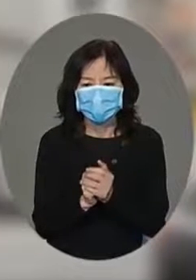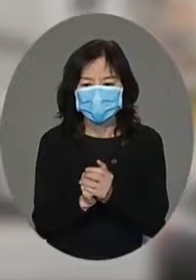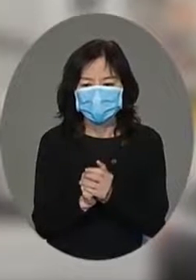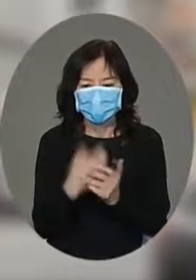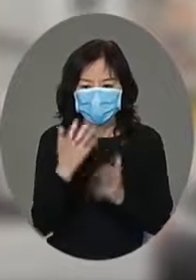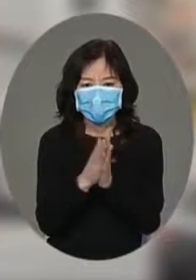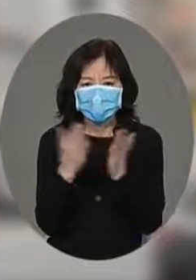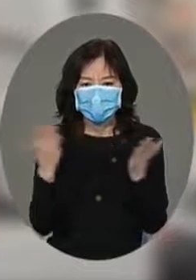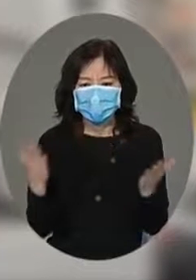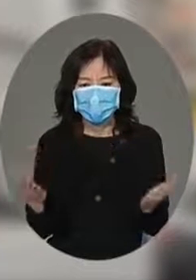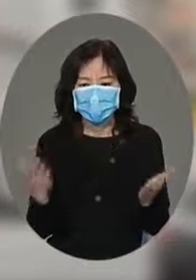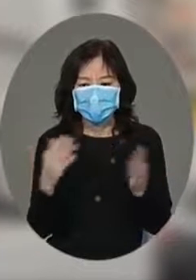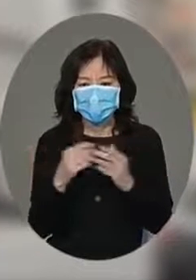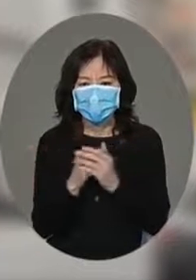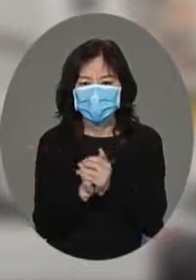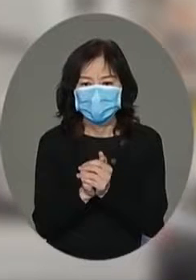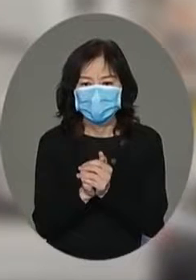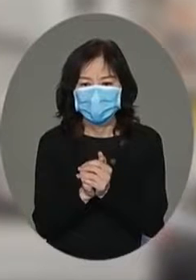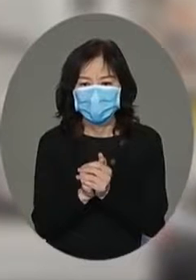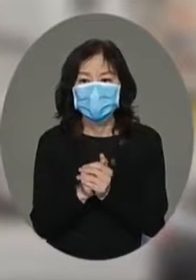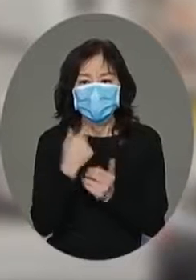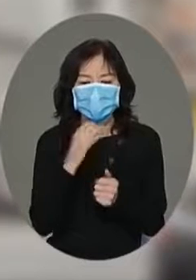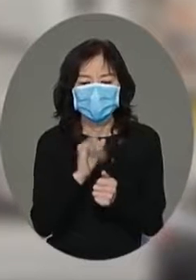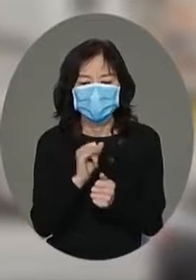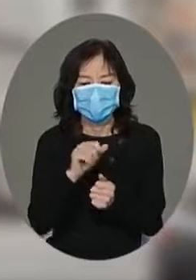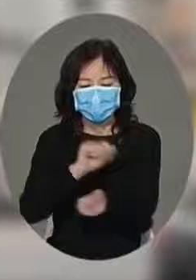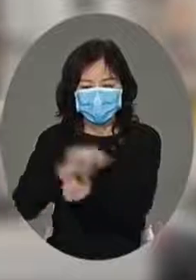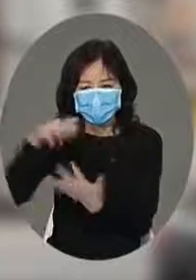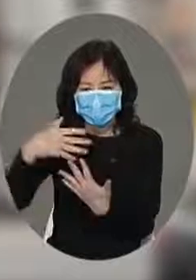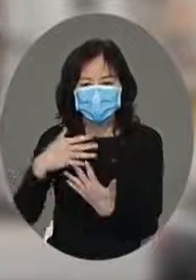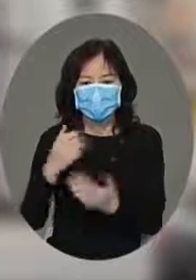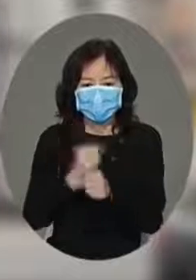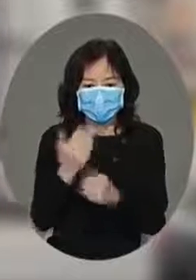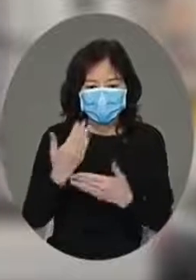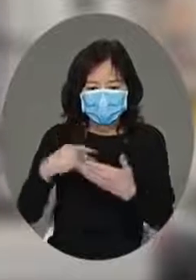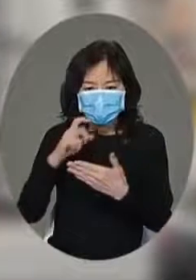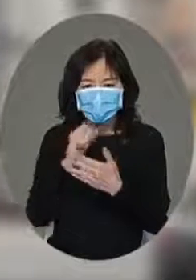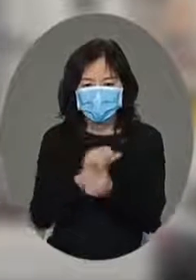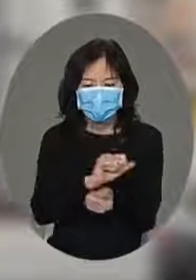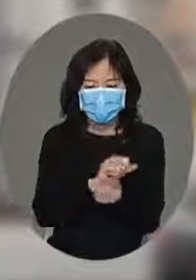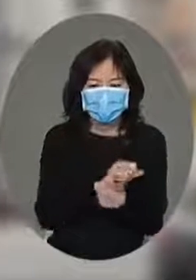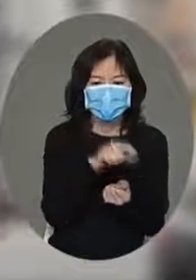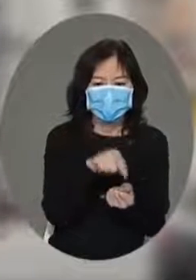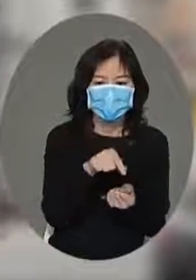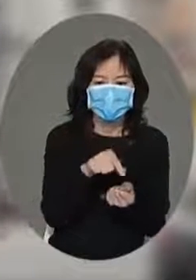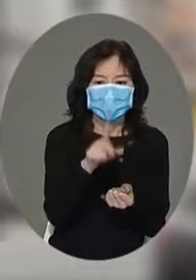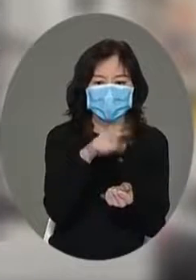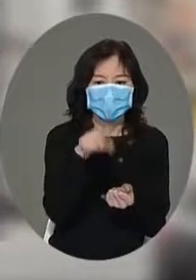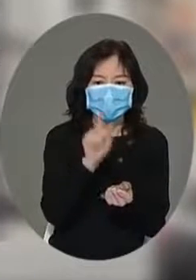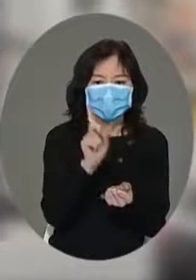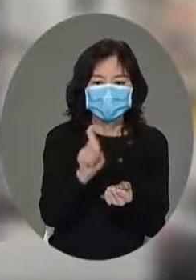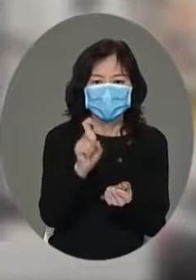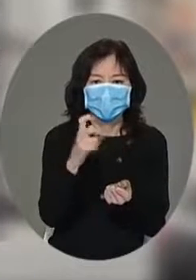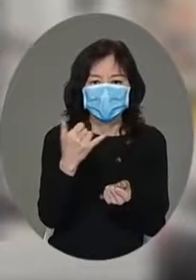蘋果日報報導，懲教署去年工作回顧顯示，每日平均還押在囚人口升至